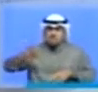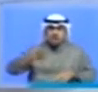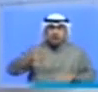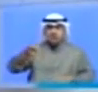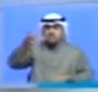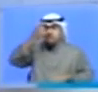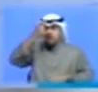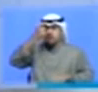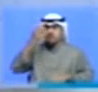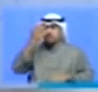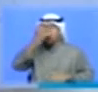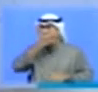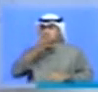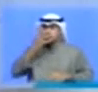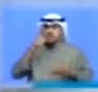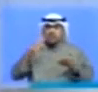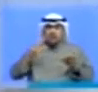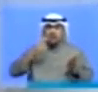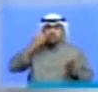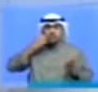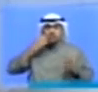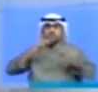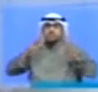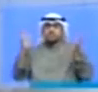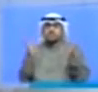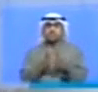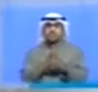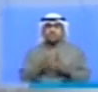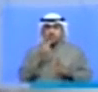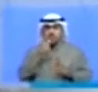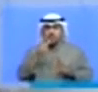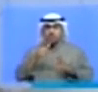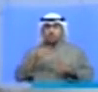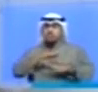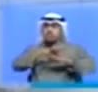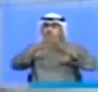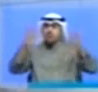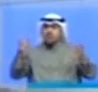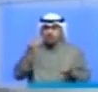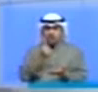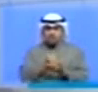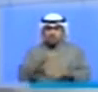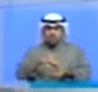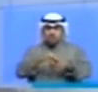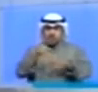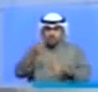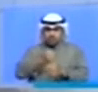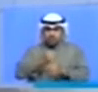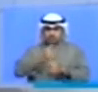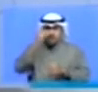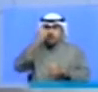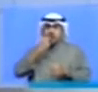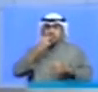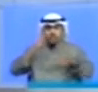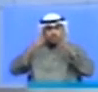ما أريد أن يعني أسجل اليوم أن لهم كل الشكر والتقدير القائمين على جمعية الهلال